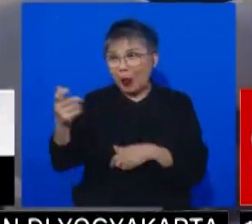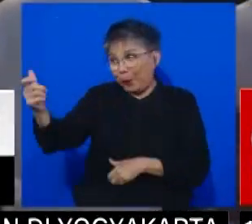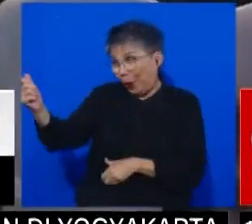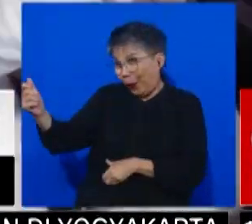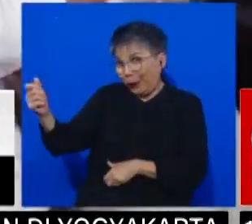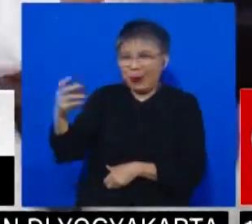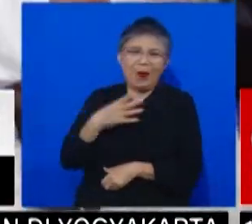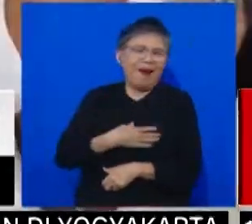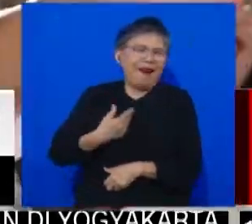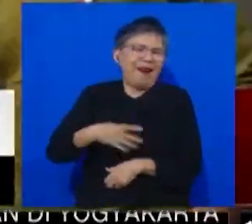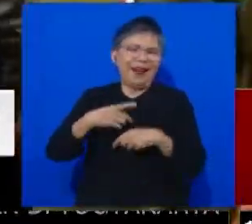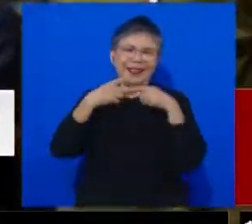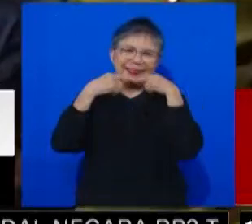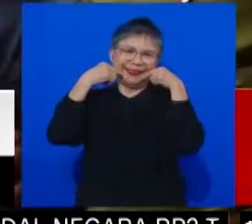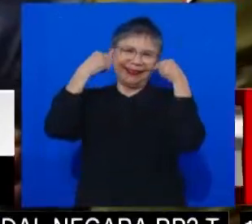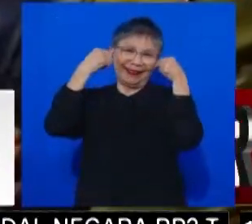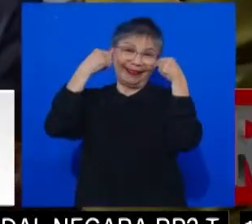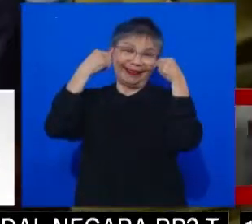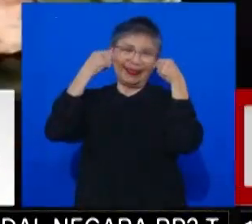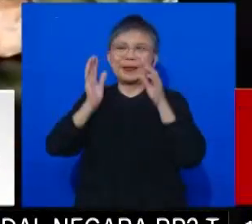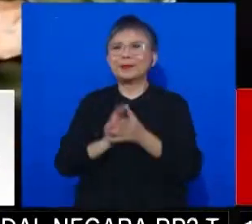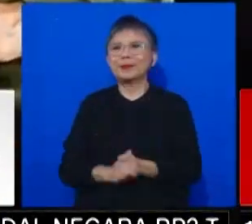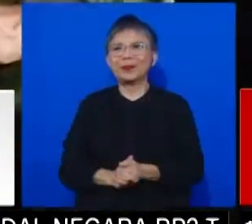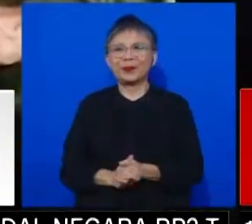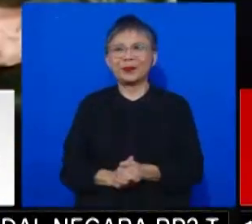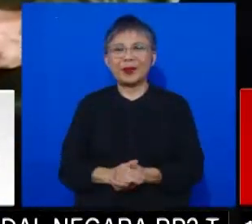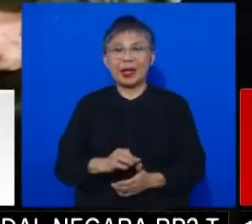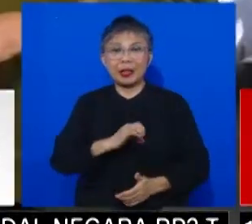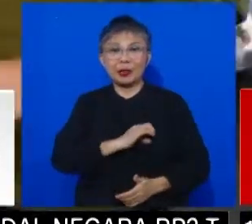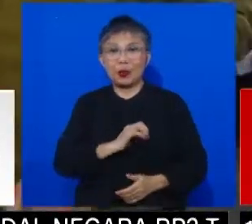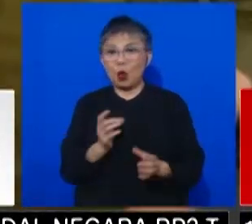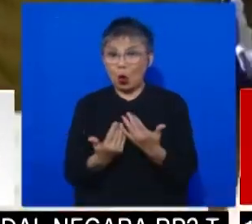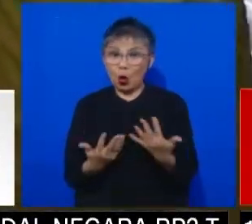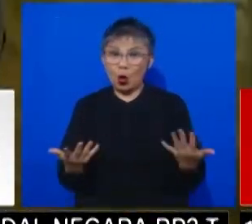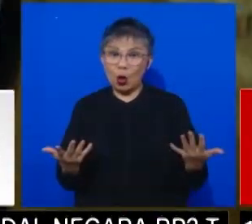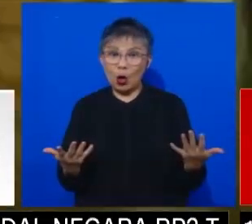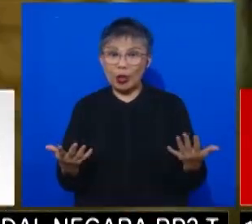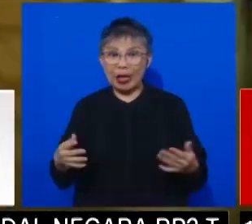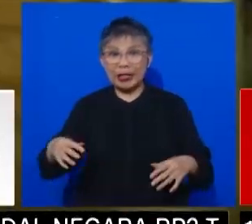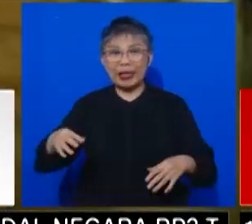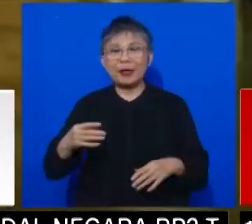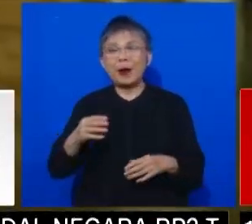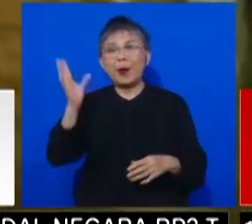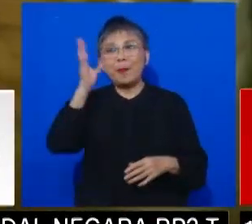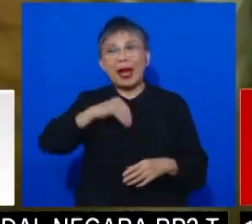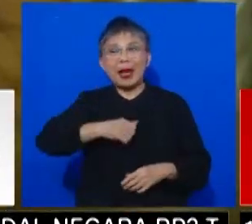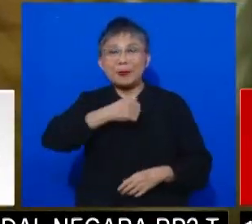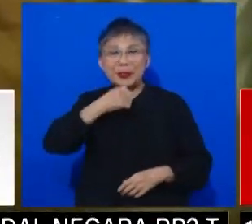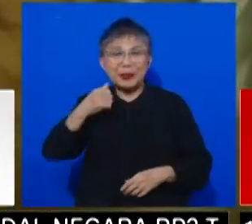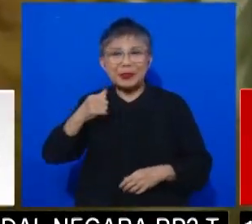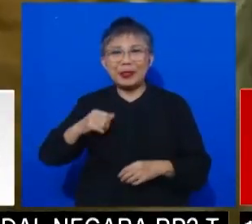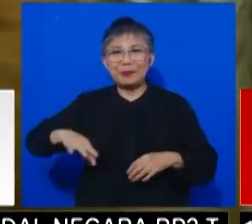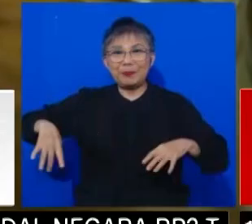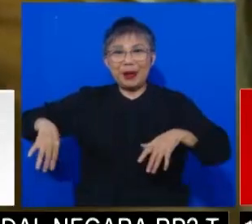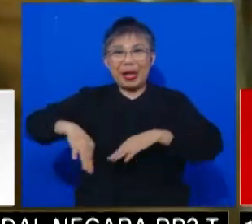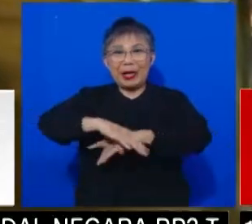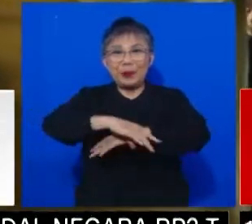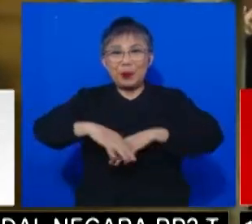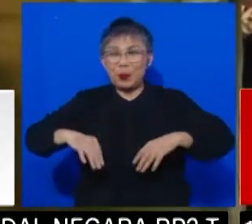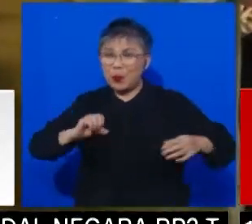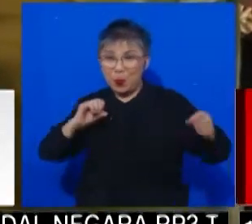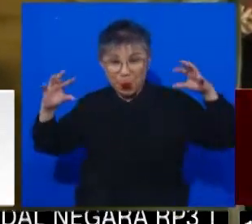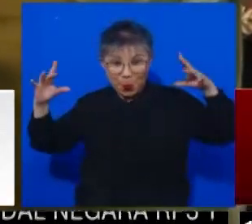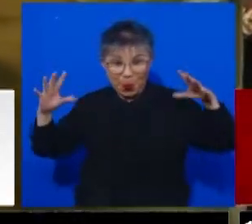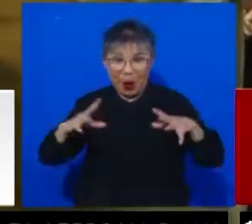wah keren banget. Kehadiran Presiden ini sontak membuat masyarakat yang sedang menikmati malam di kawasan Malioboro langsung mengerubungi